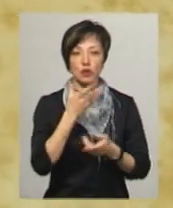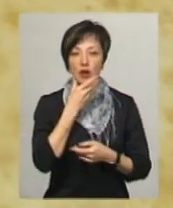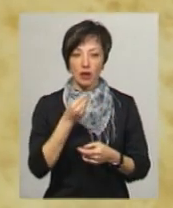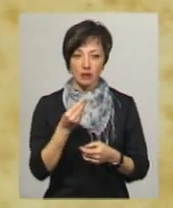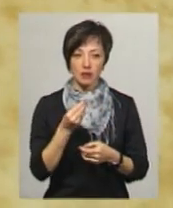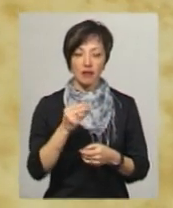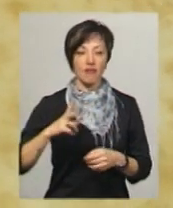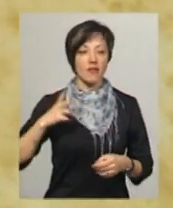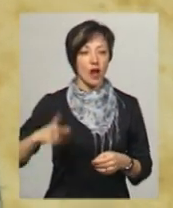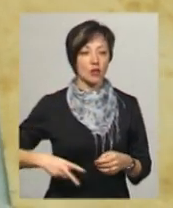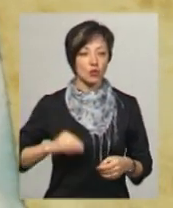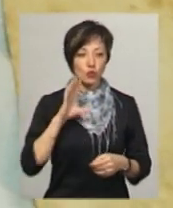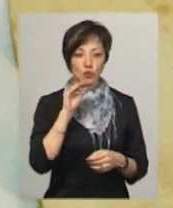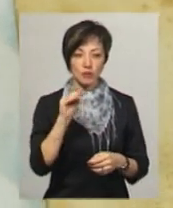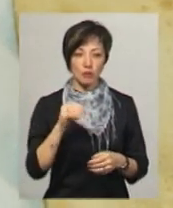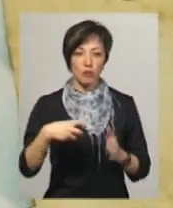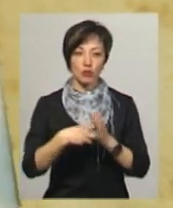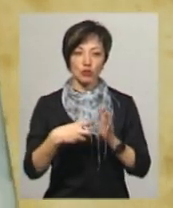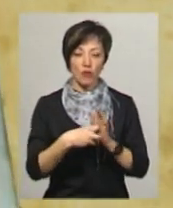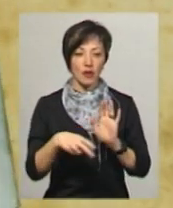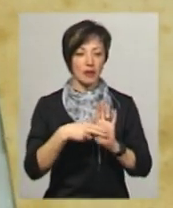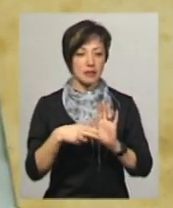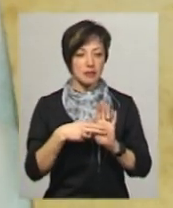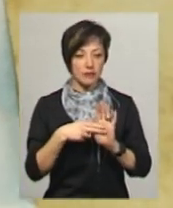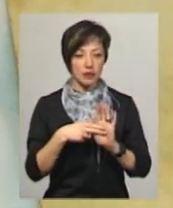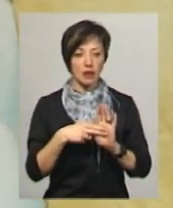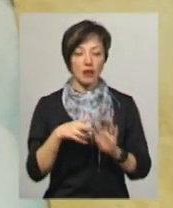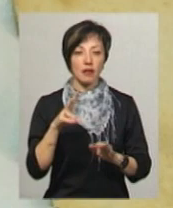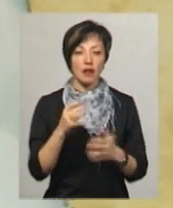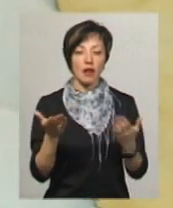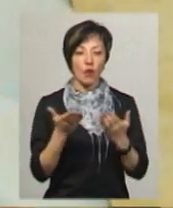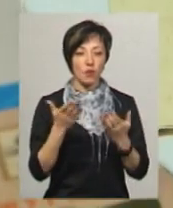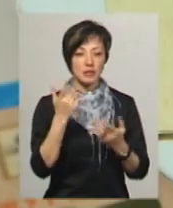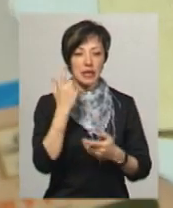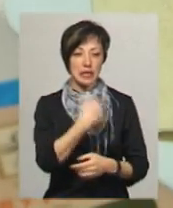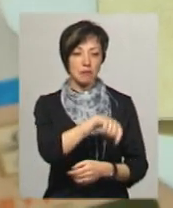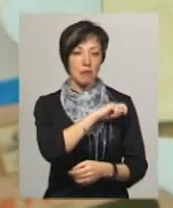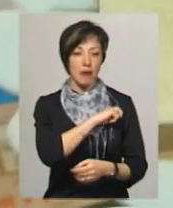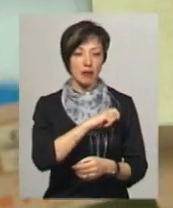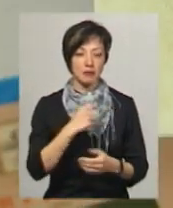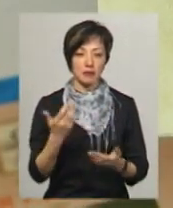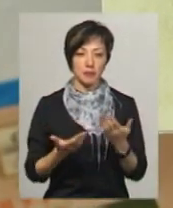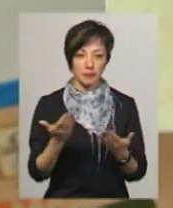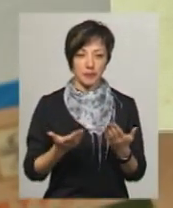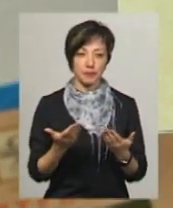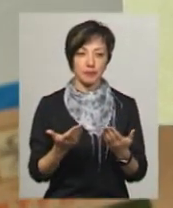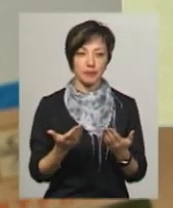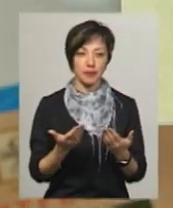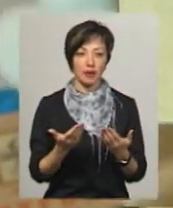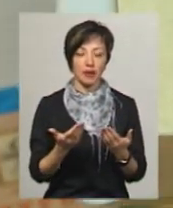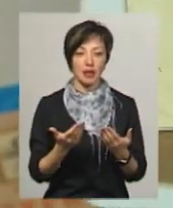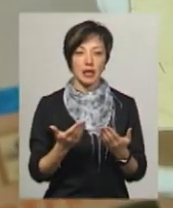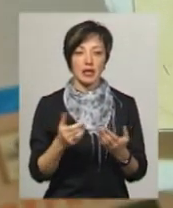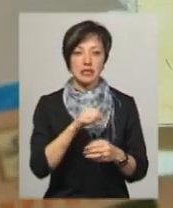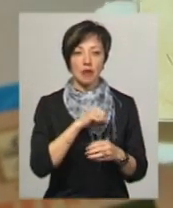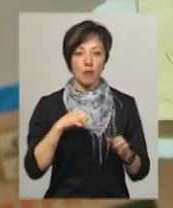На французькому написано «Поштова гостівка», на якомусь іспанському, мабуть, ще. Ну і бачимо